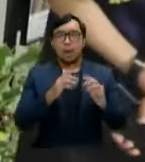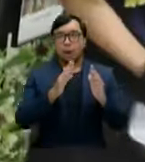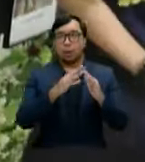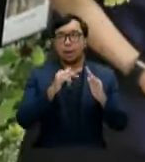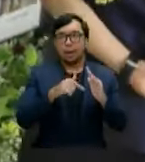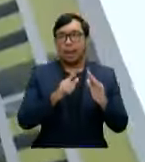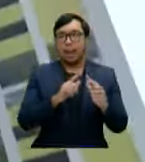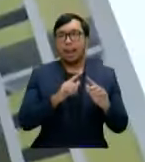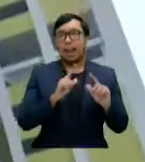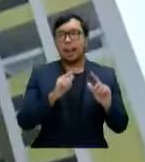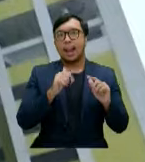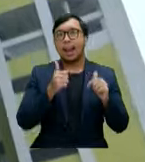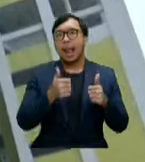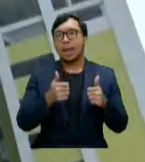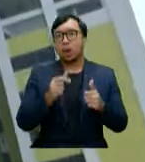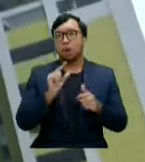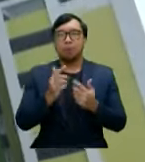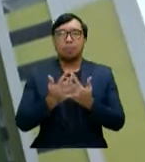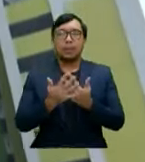berpenghasilan rendah.